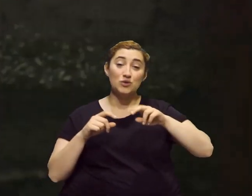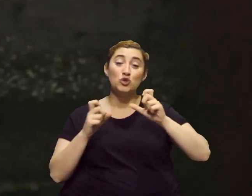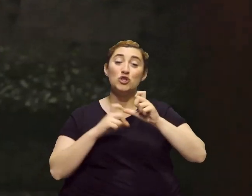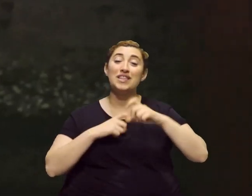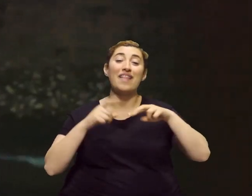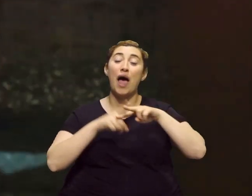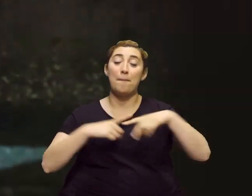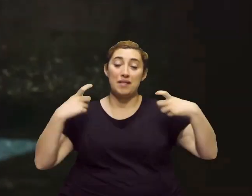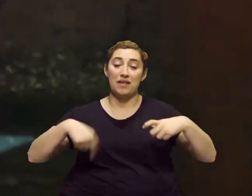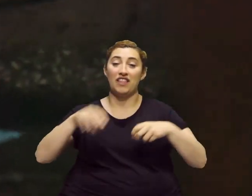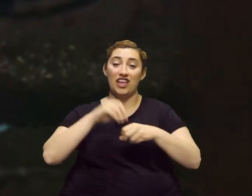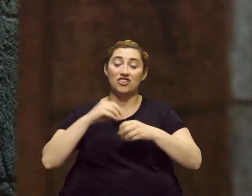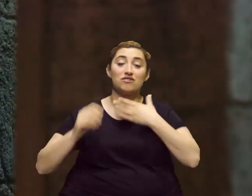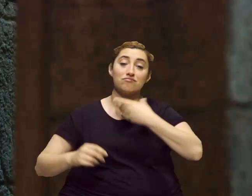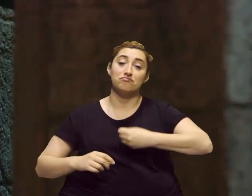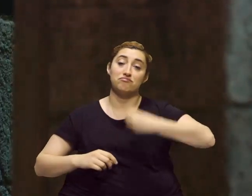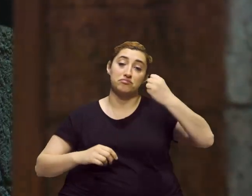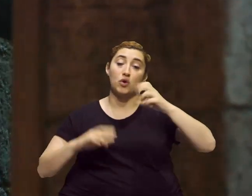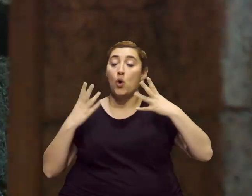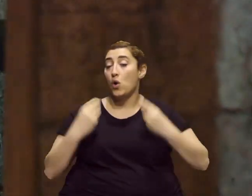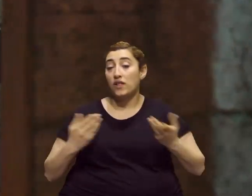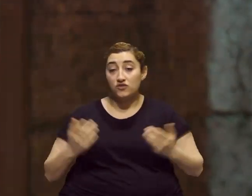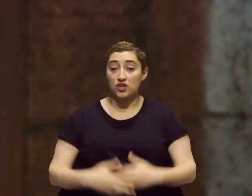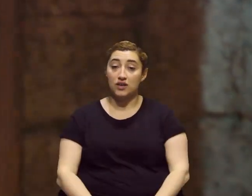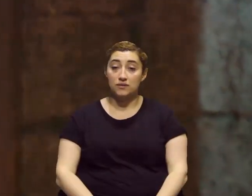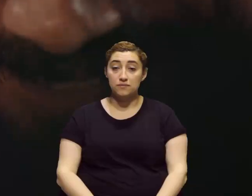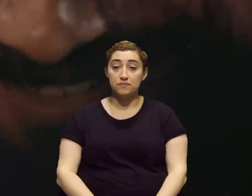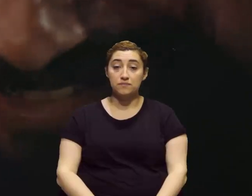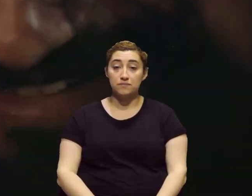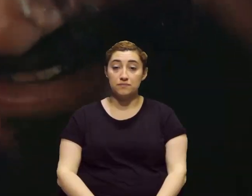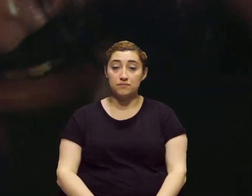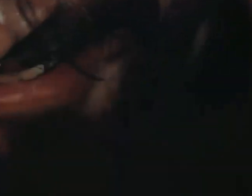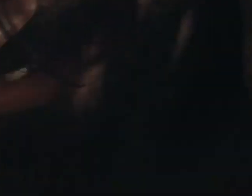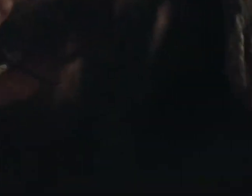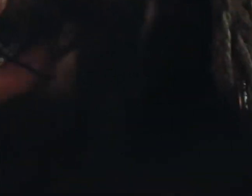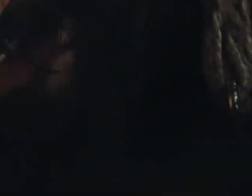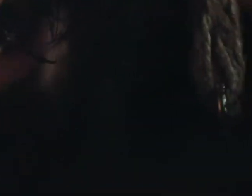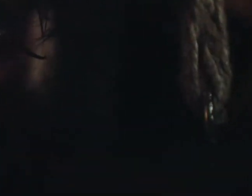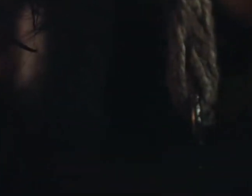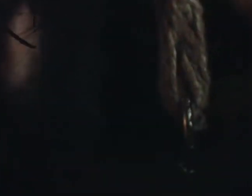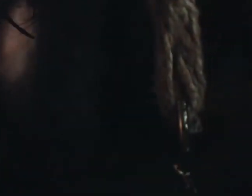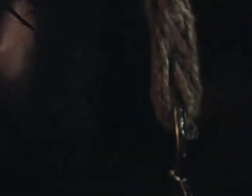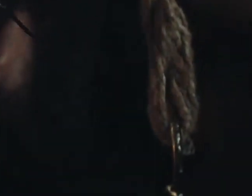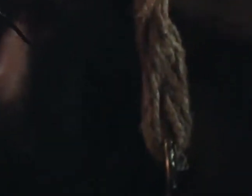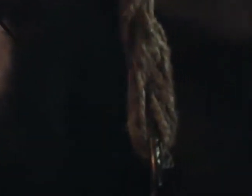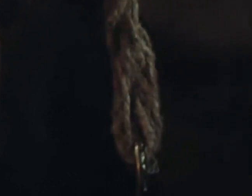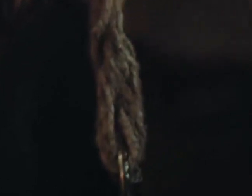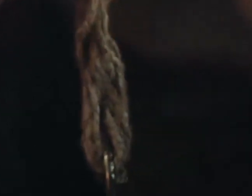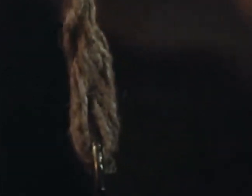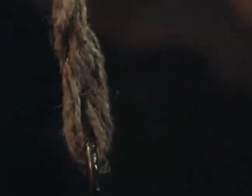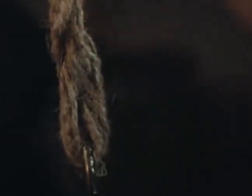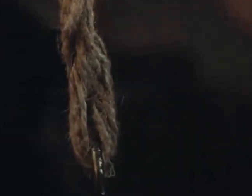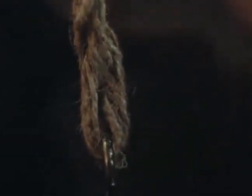Meydanı'nda bir dar ağacında can verecek. Ali gülüyor çünkü merdivenden inen Mustafa'yı gördü.